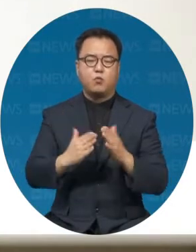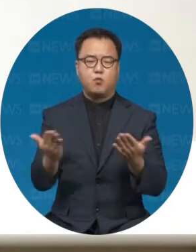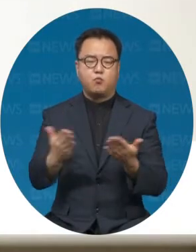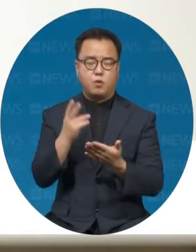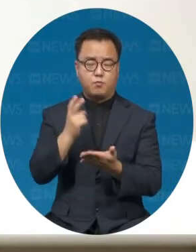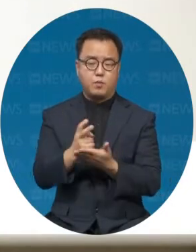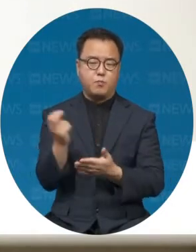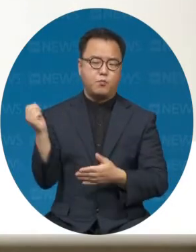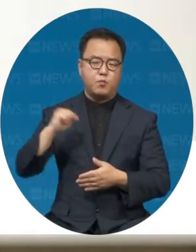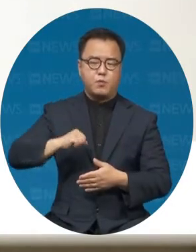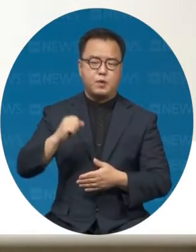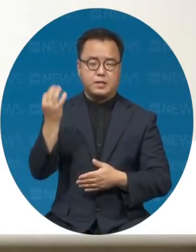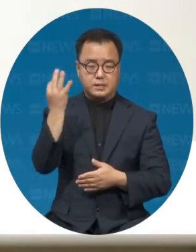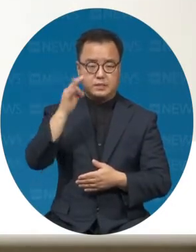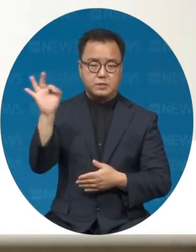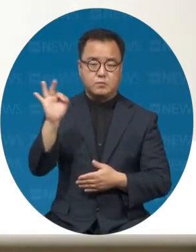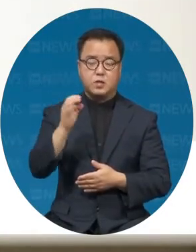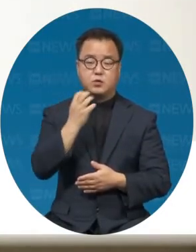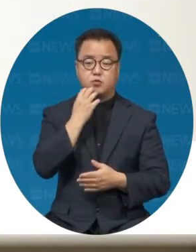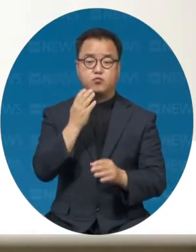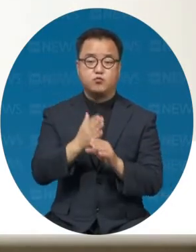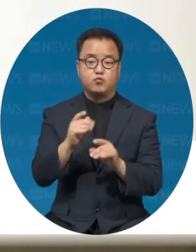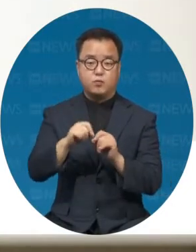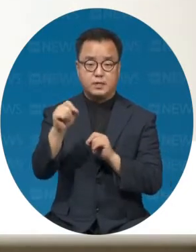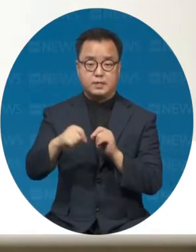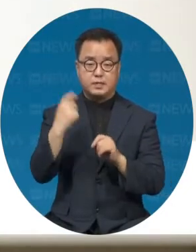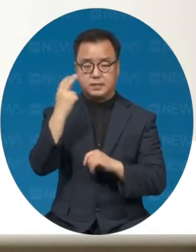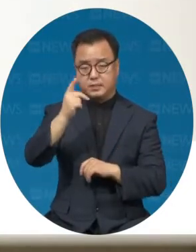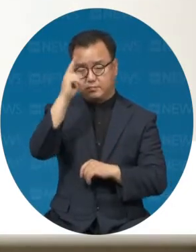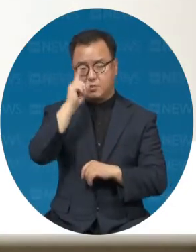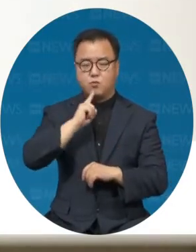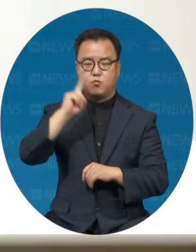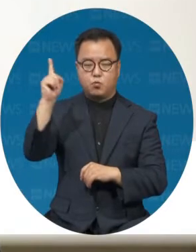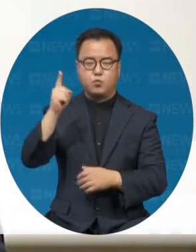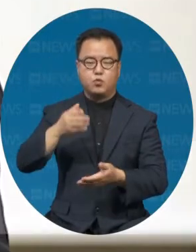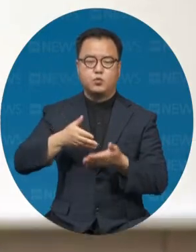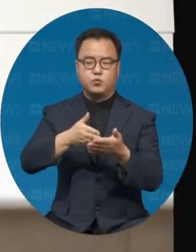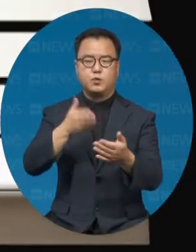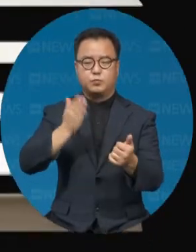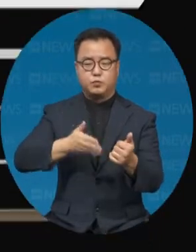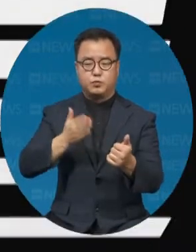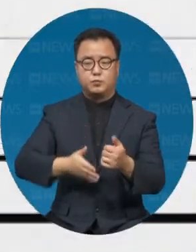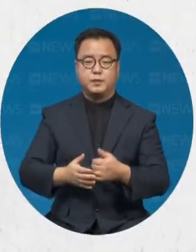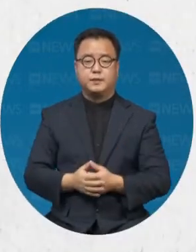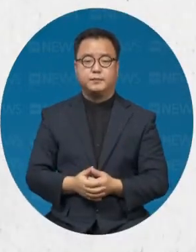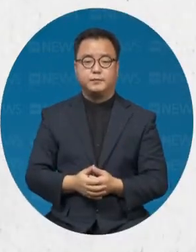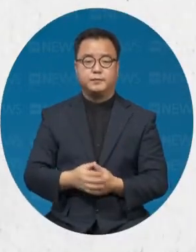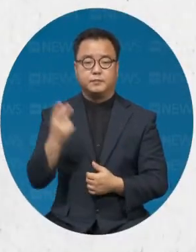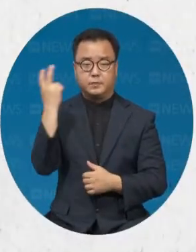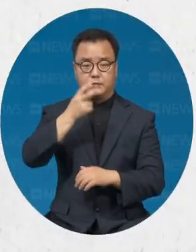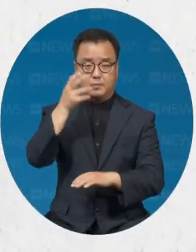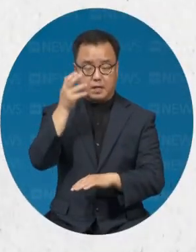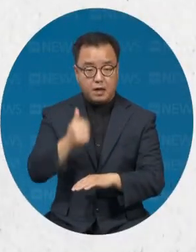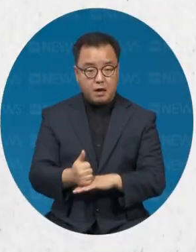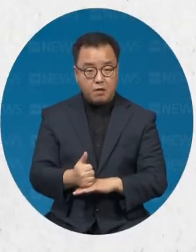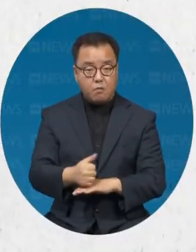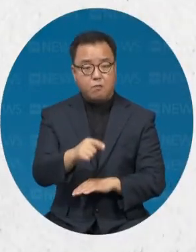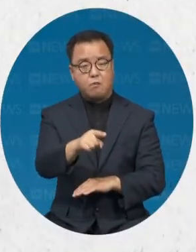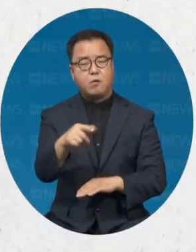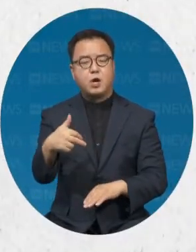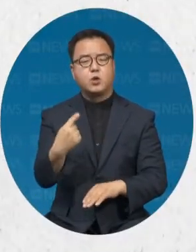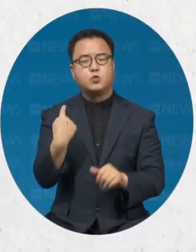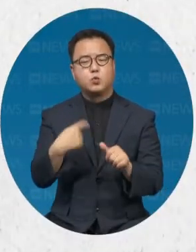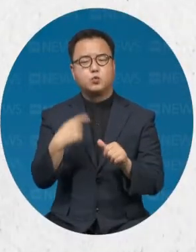인정해서 서울중앙 지금 검사에게 공소 제기를 요구 하겠습니다 수사 결과에 대해 줘 교육감은